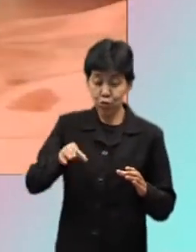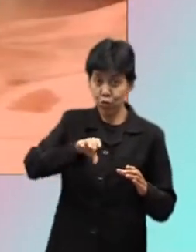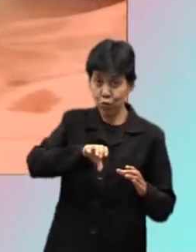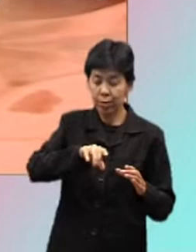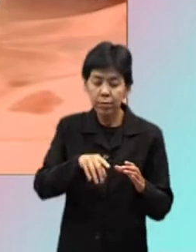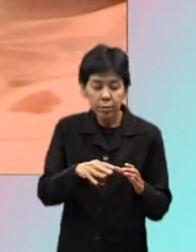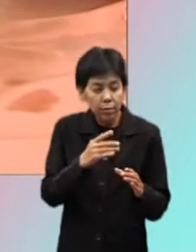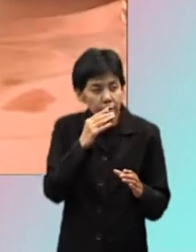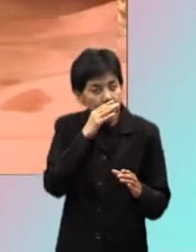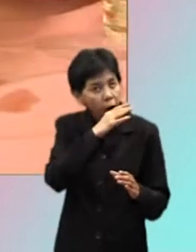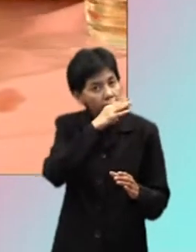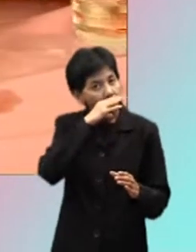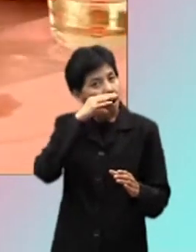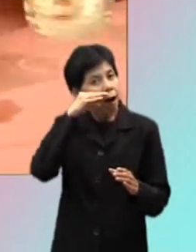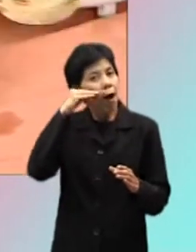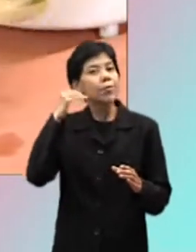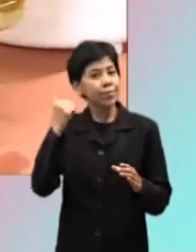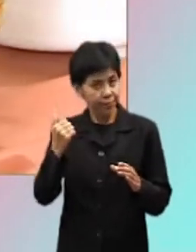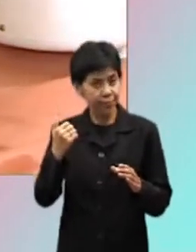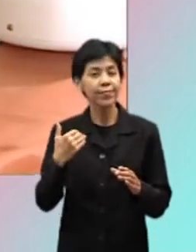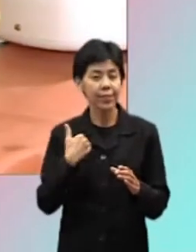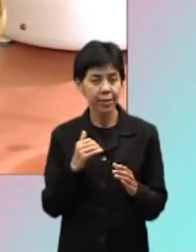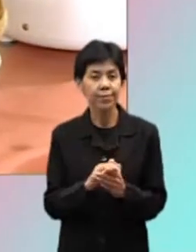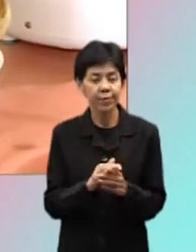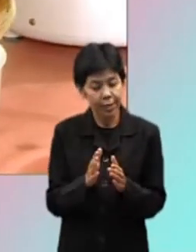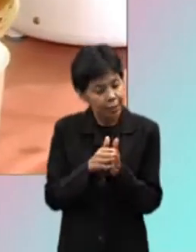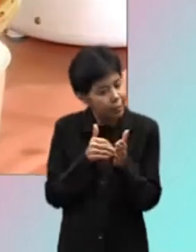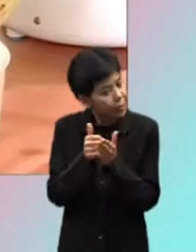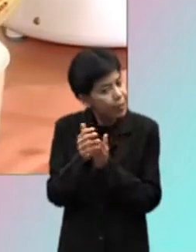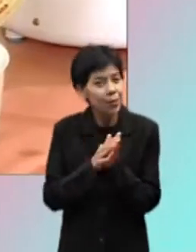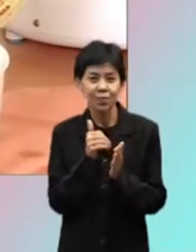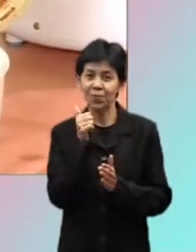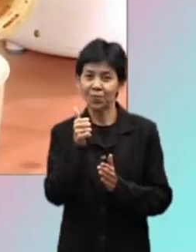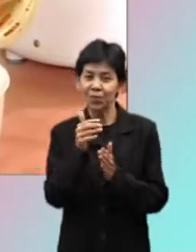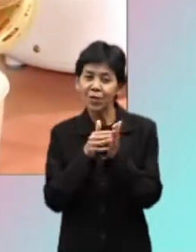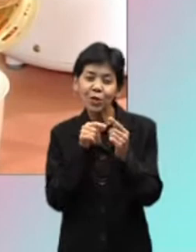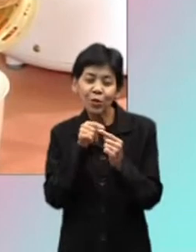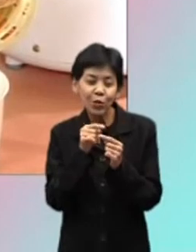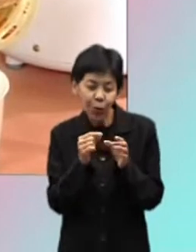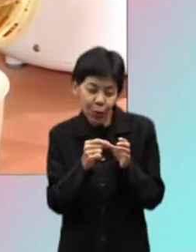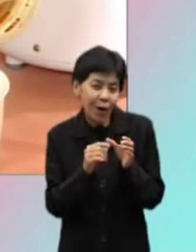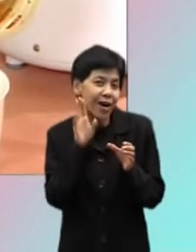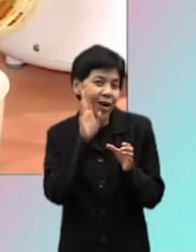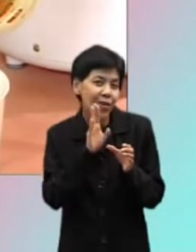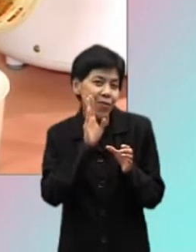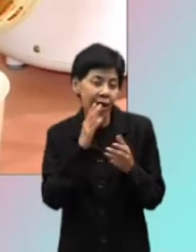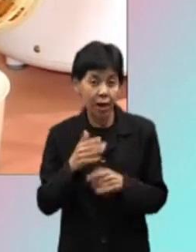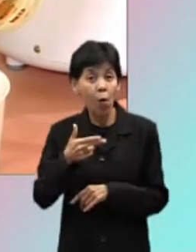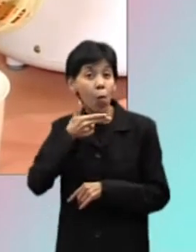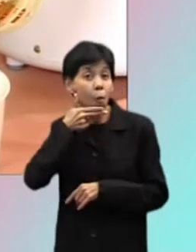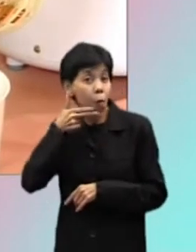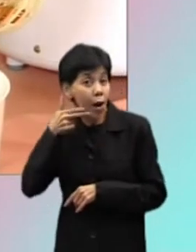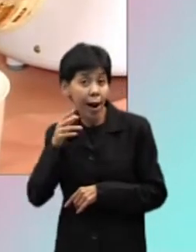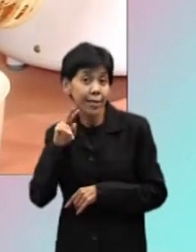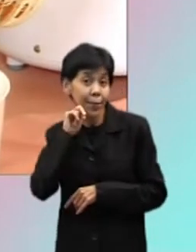ให้กลิ่นหอมนะคะให้กลิ่นหอมแล้วก็ให้สีสวยด้วยนะคะเป็นสีของมะตูมจากนั้นเราเติมน้ำเชื่อมค่ะที่เราเตรียม